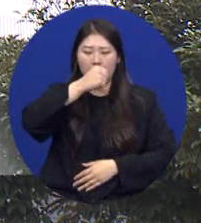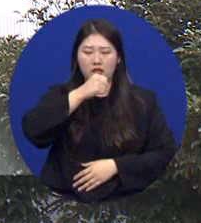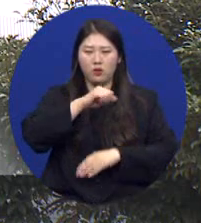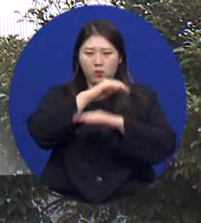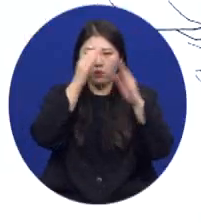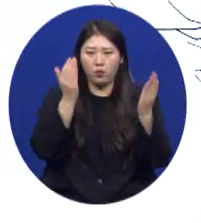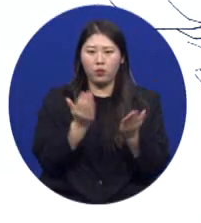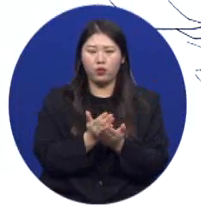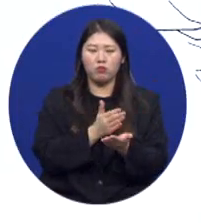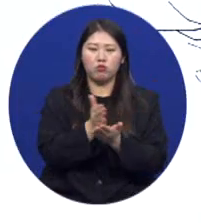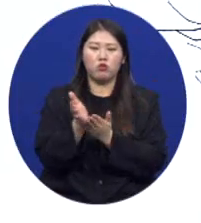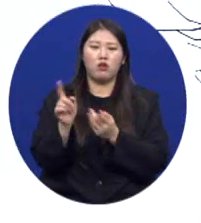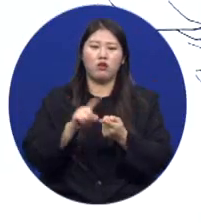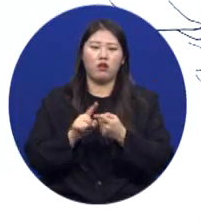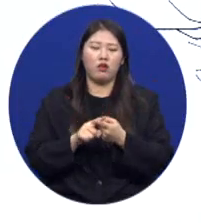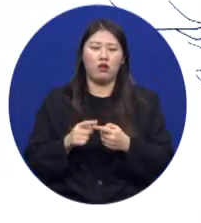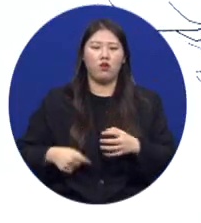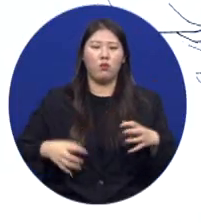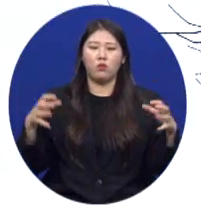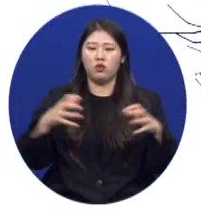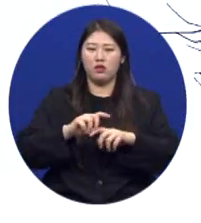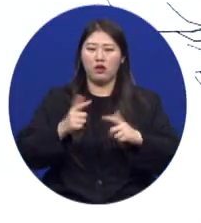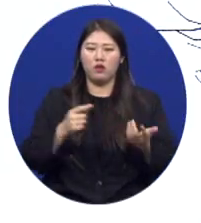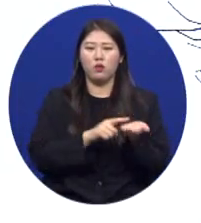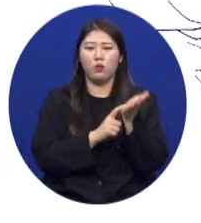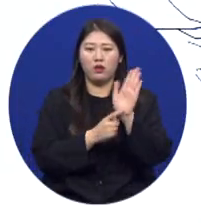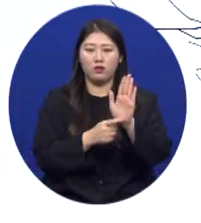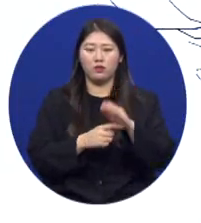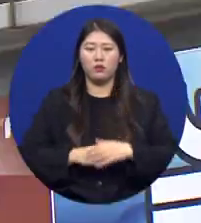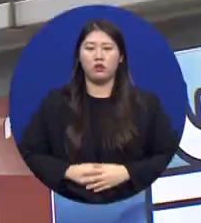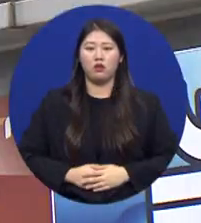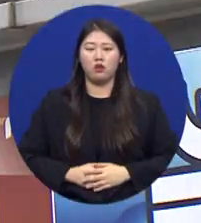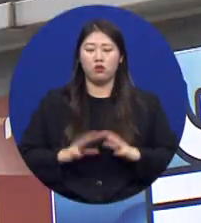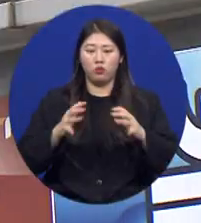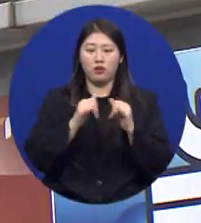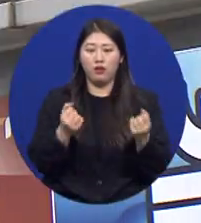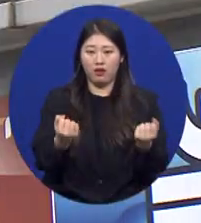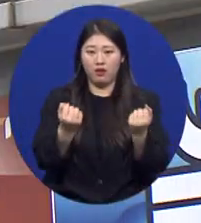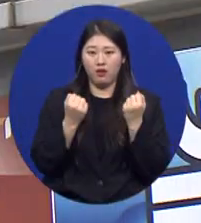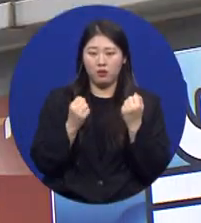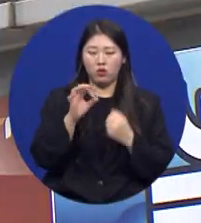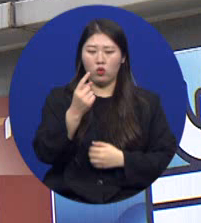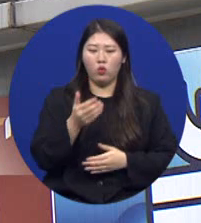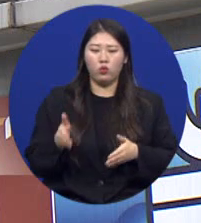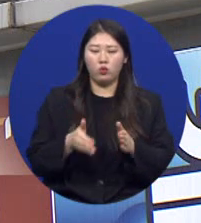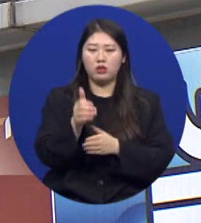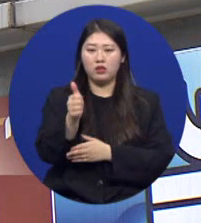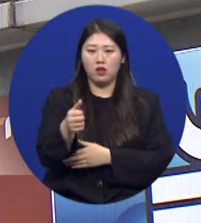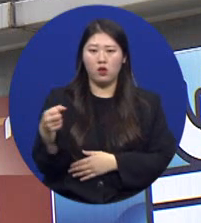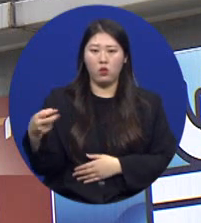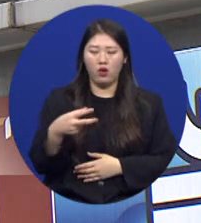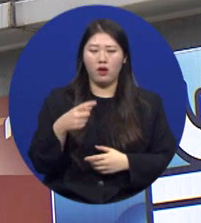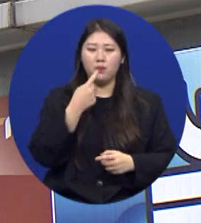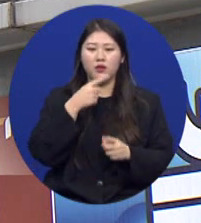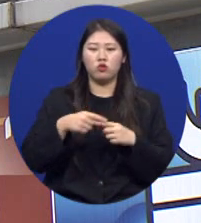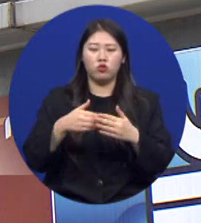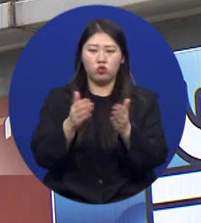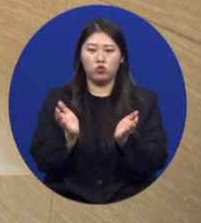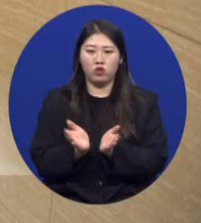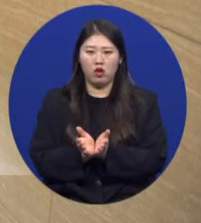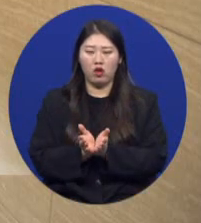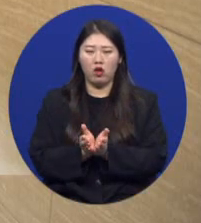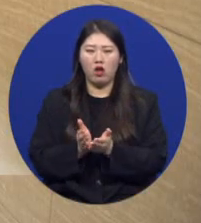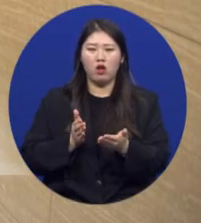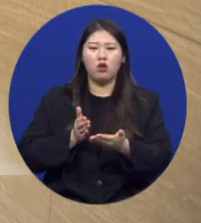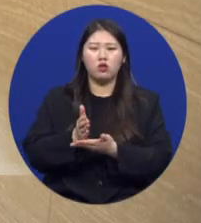모든 분야에 협조하지 않겠다고 밝혔습니다. 국민의힘은 오영훈 지사와 민주당이 도덕성과 전문성이